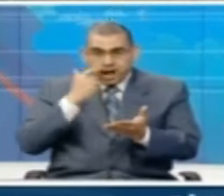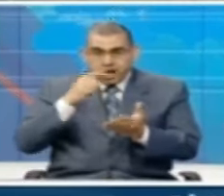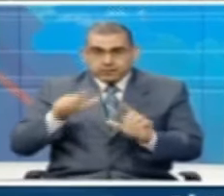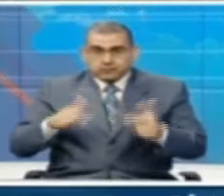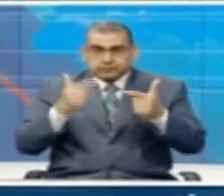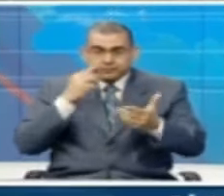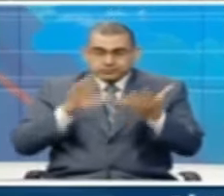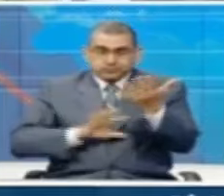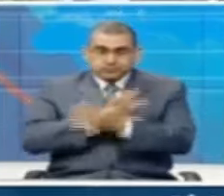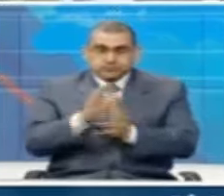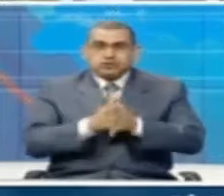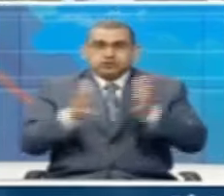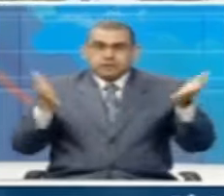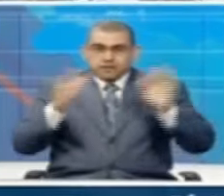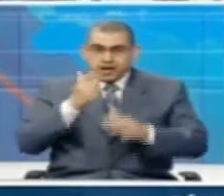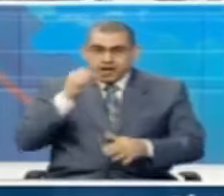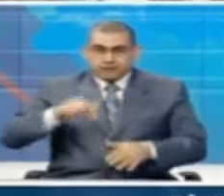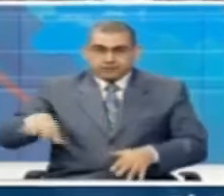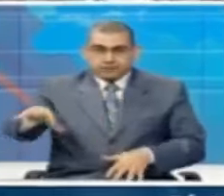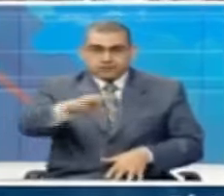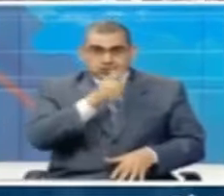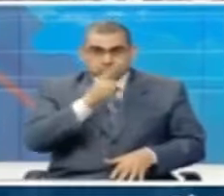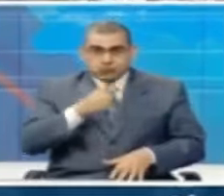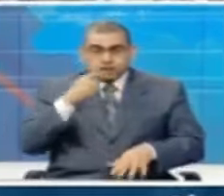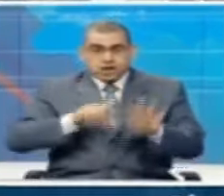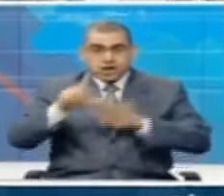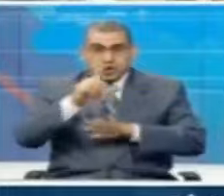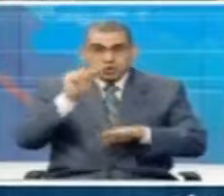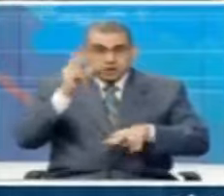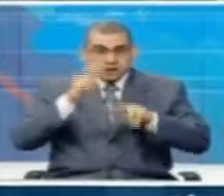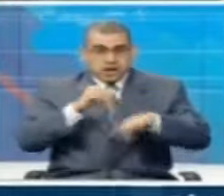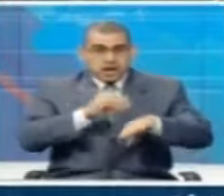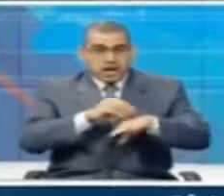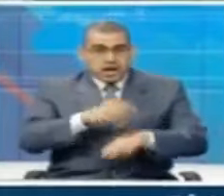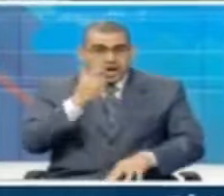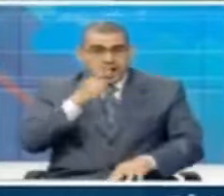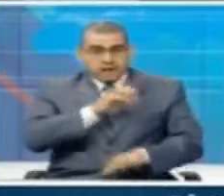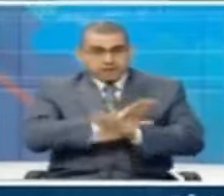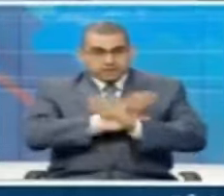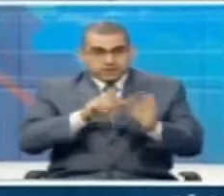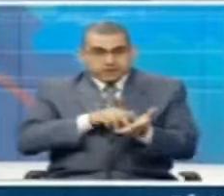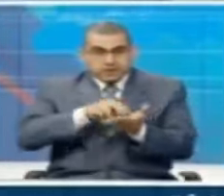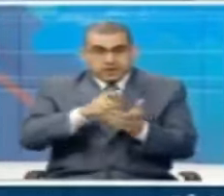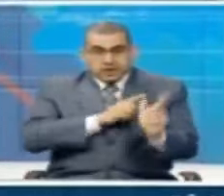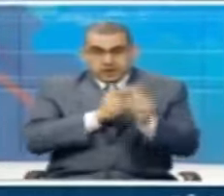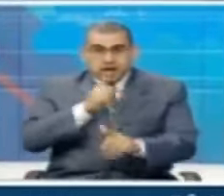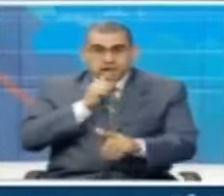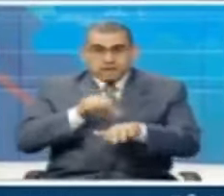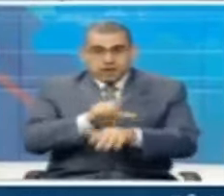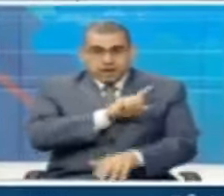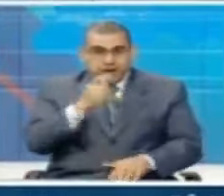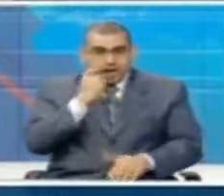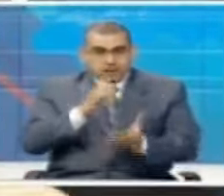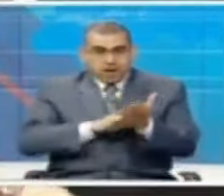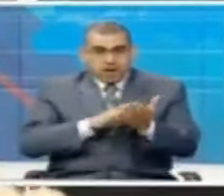عدا تنازليا لصراع أكبر. وحث إيجلاند رئيس الوزراء الإسرائيلي بنيامين نتنياهو على عدم المضي قدما